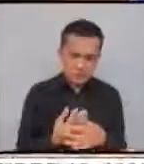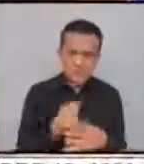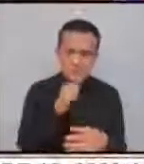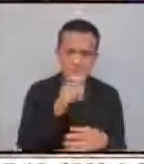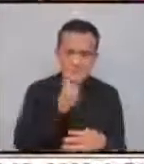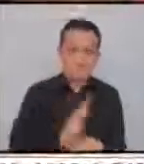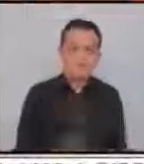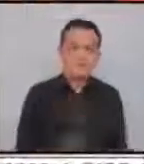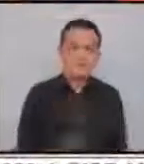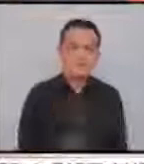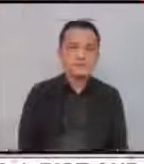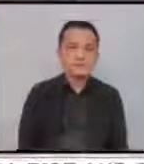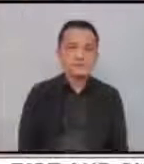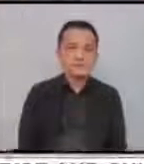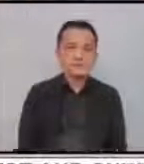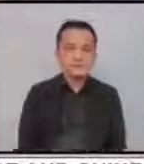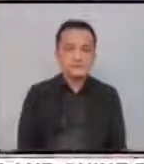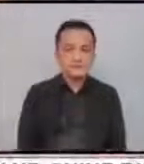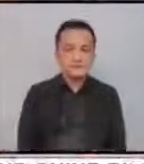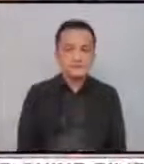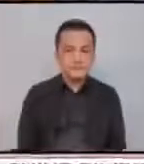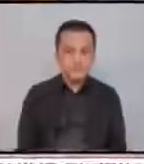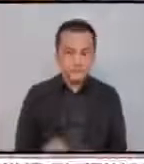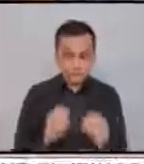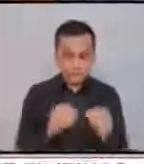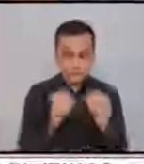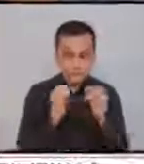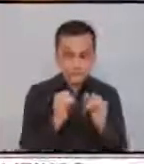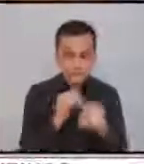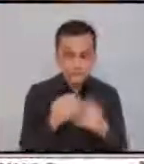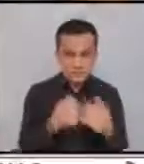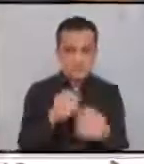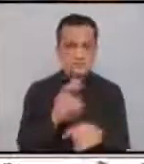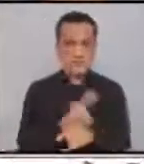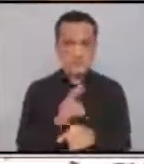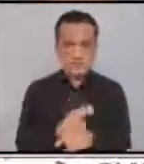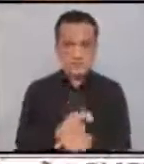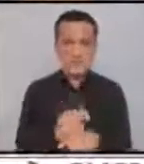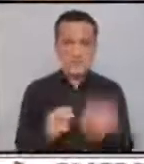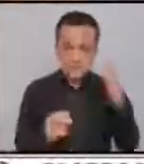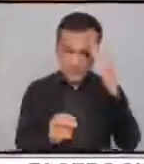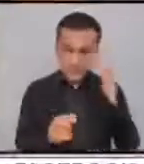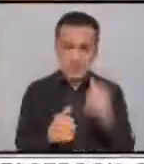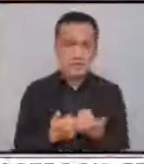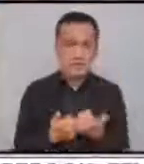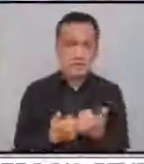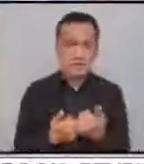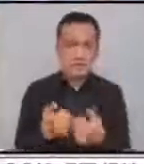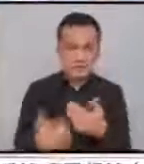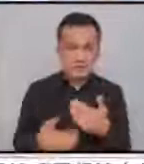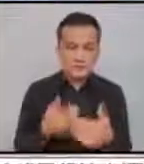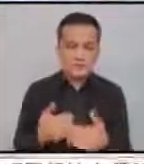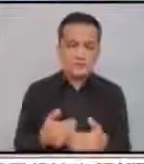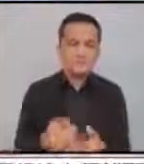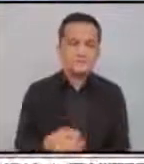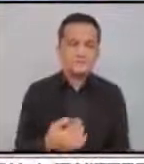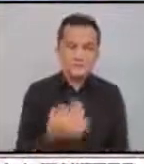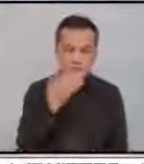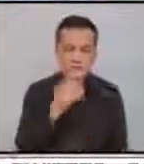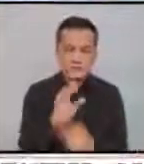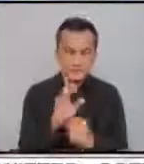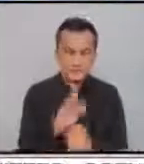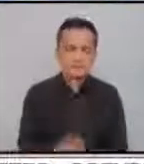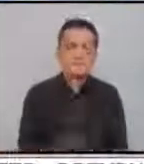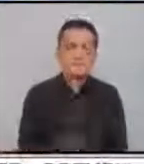burning instructions para sure na lahat ng gagamit ay alam kung paano i-handle ang iyong scented candles. Okay. And the next